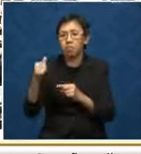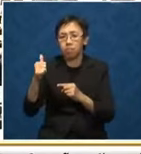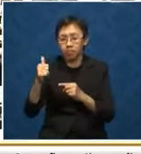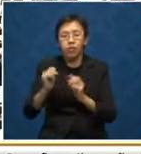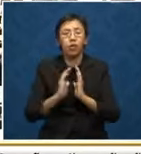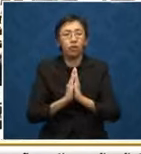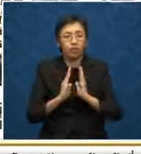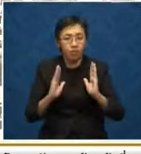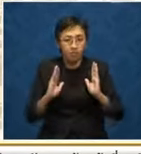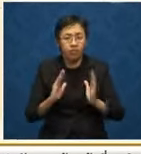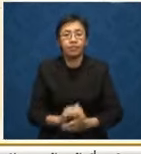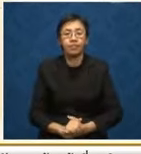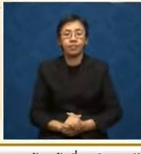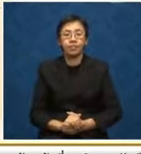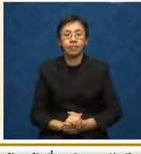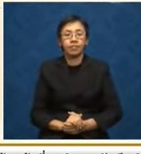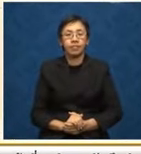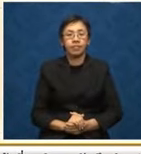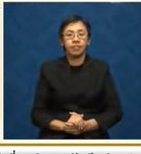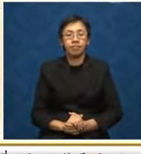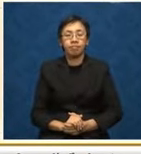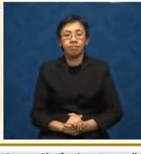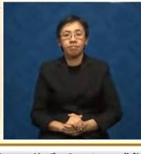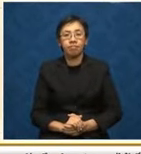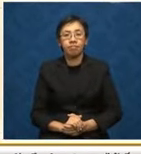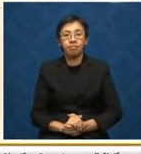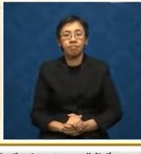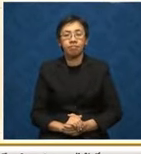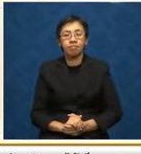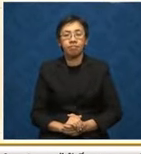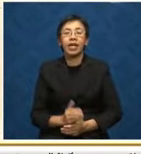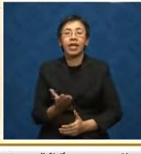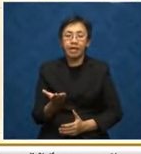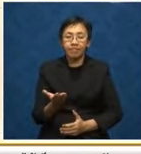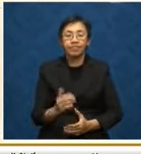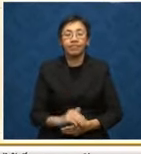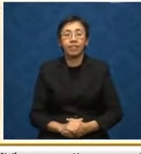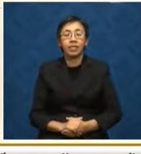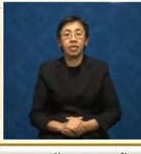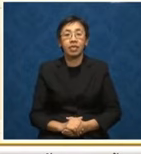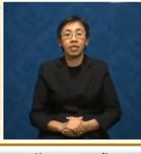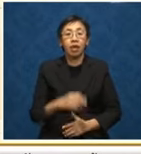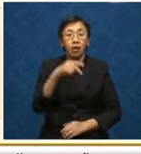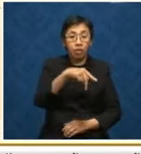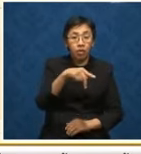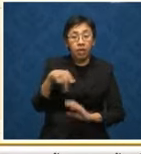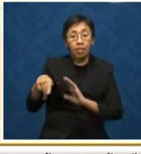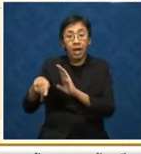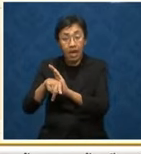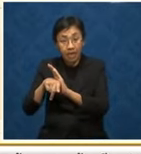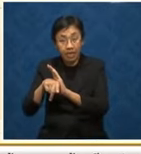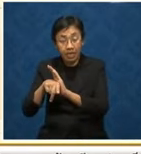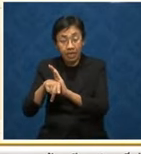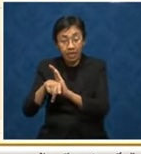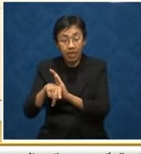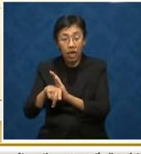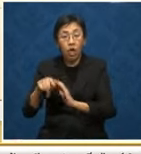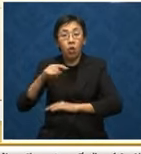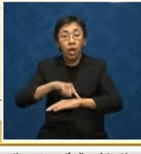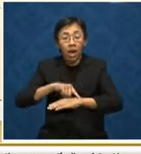ขอบคุณคุณโรมมากครับก็ว่าไปพร้อมเลยเอาเริ่มพุธพฤหัสเริ่ม 9:00 น